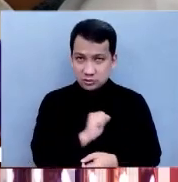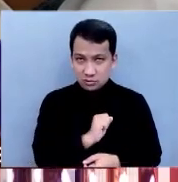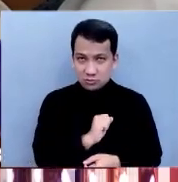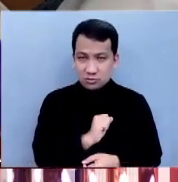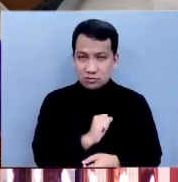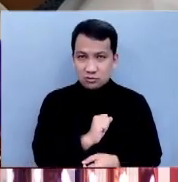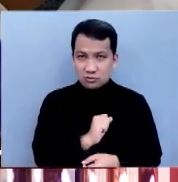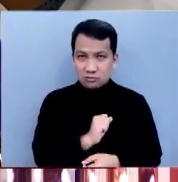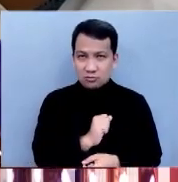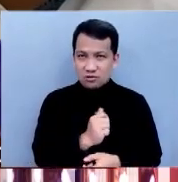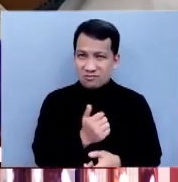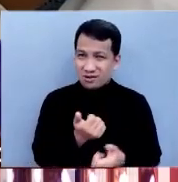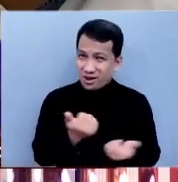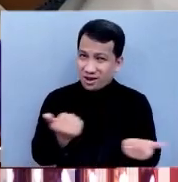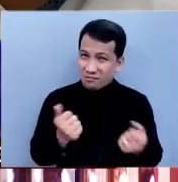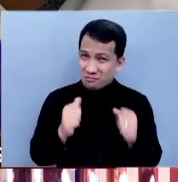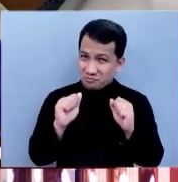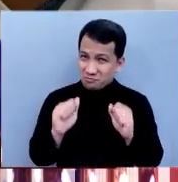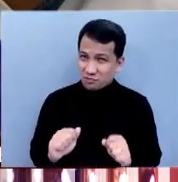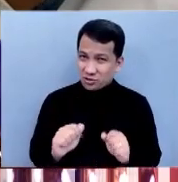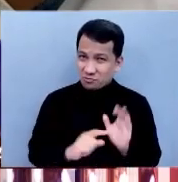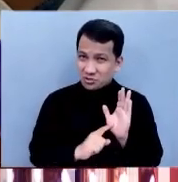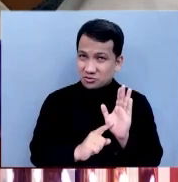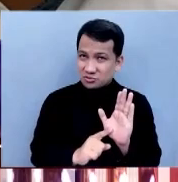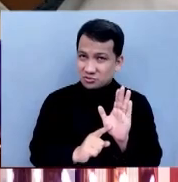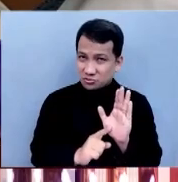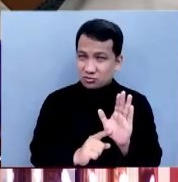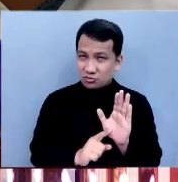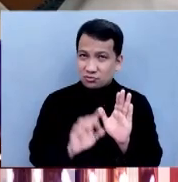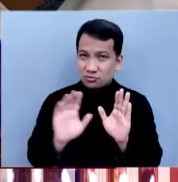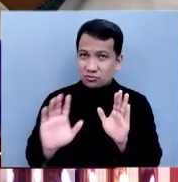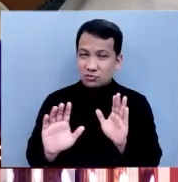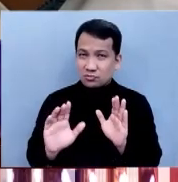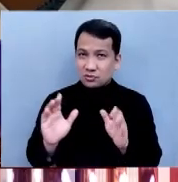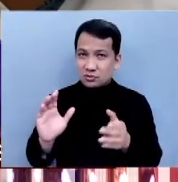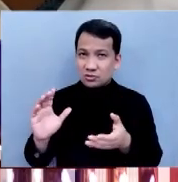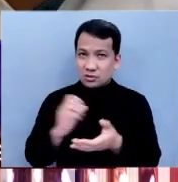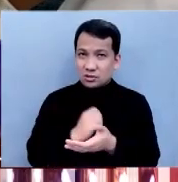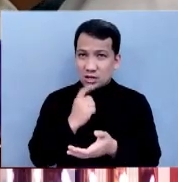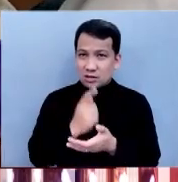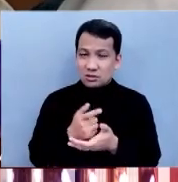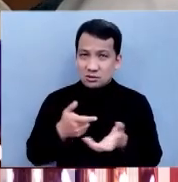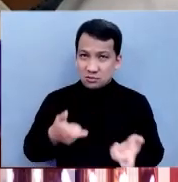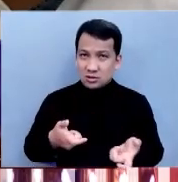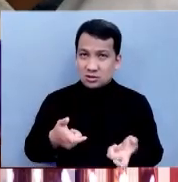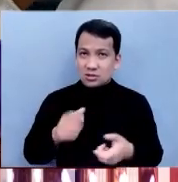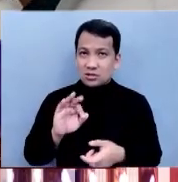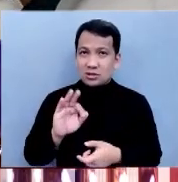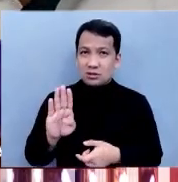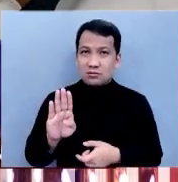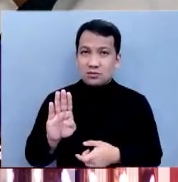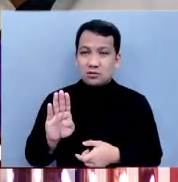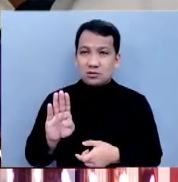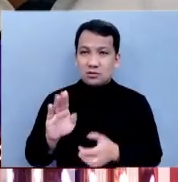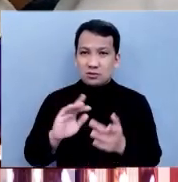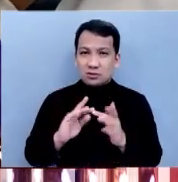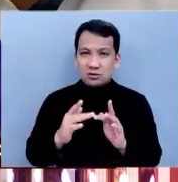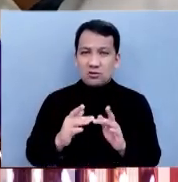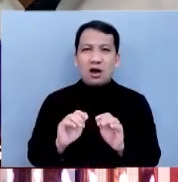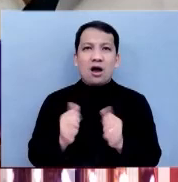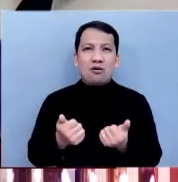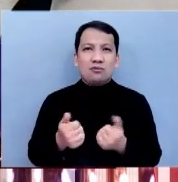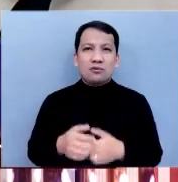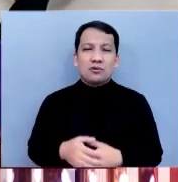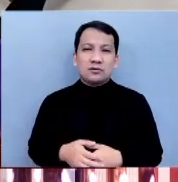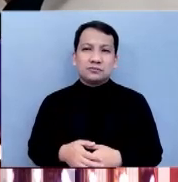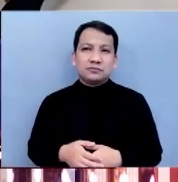civilian, pwede ho ba talaga na ipakita mo yung iyong koleksyon, i-FB Live mo online? Paano po ba?